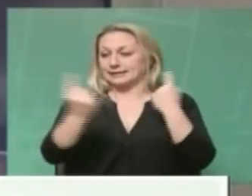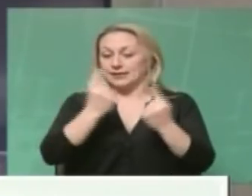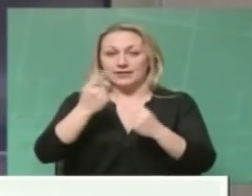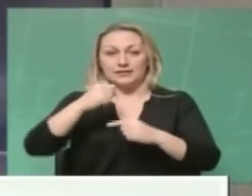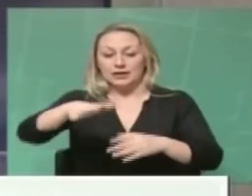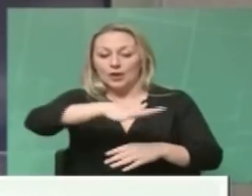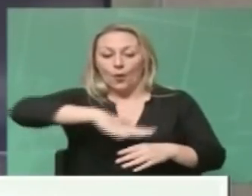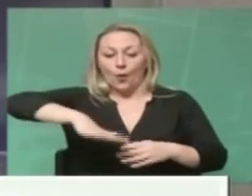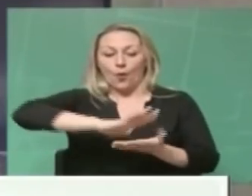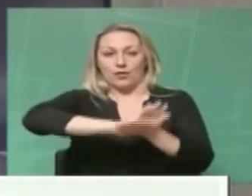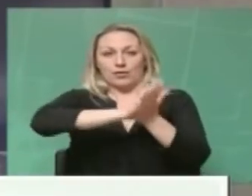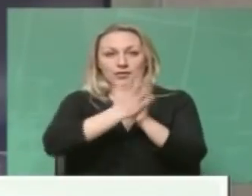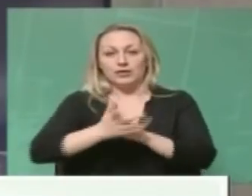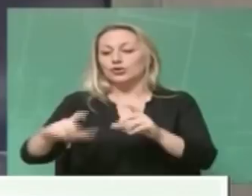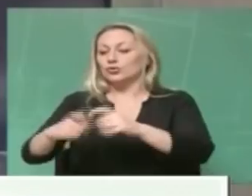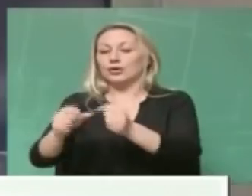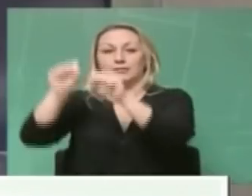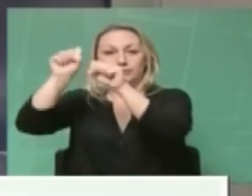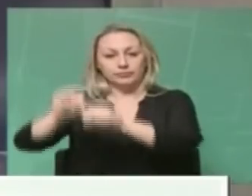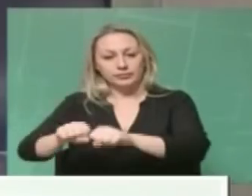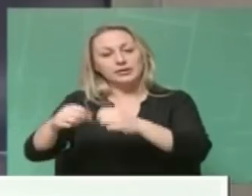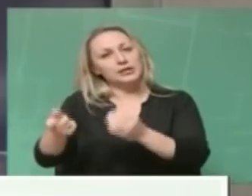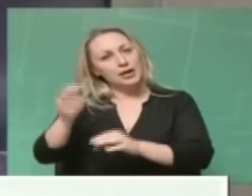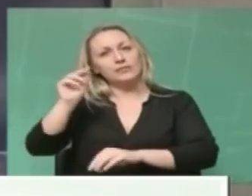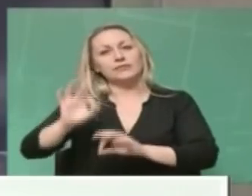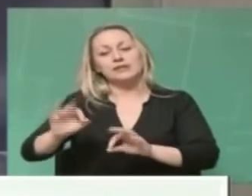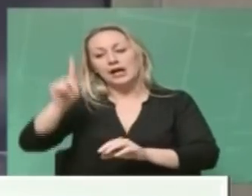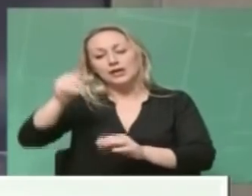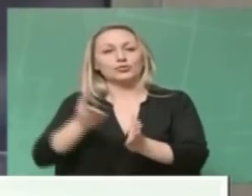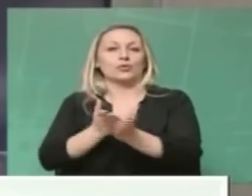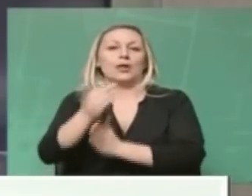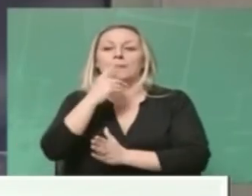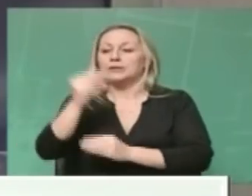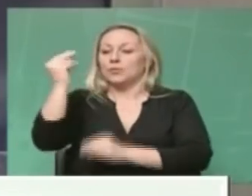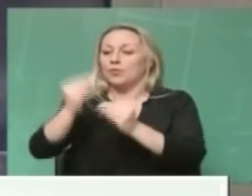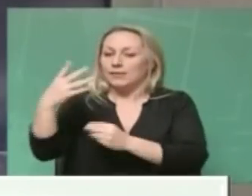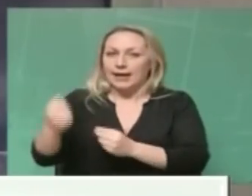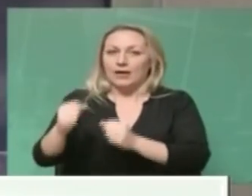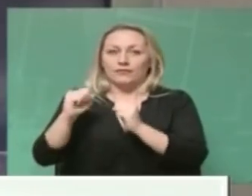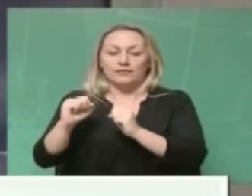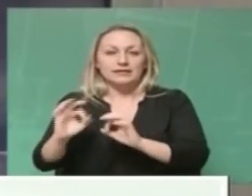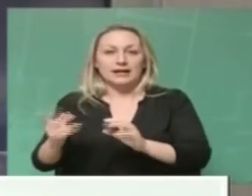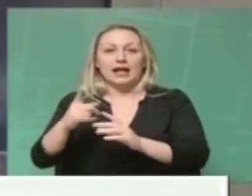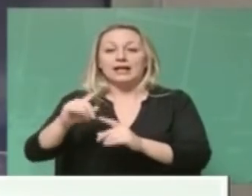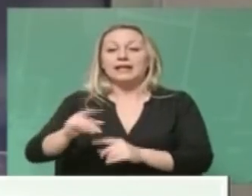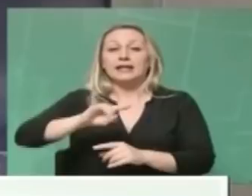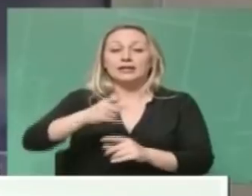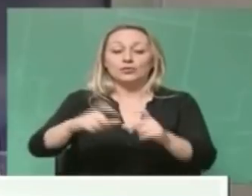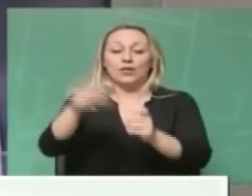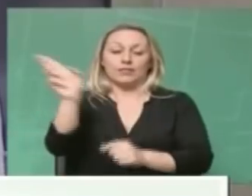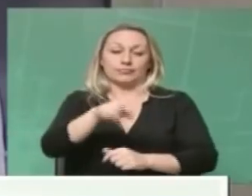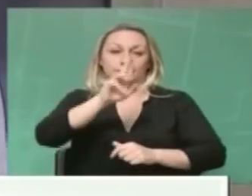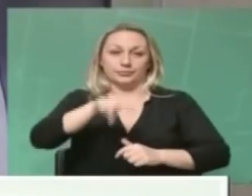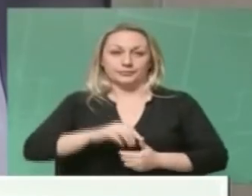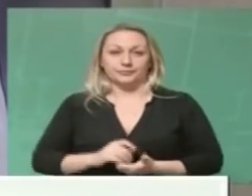αποχαρακτηρίζονται, σχολεία κλείνουν δικαίως σε αρκετές περιπτώσεις για επισκευές, προφανώς, ή καταργούνται. Βλέπουμε